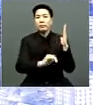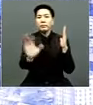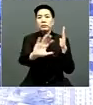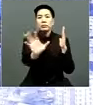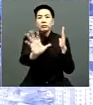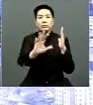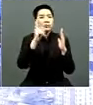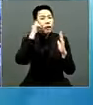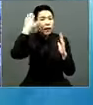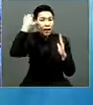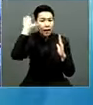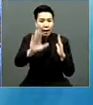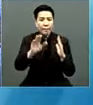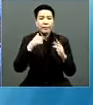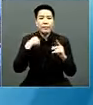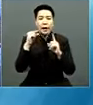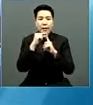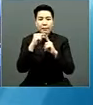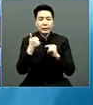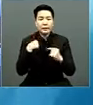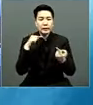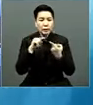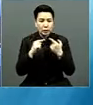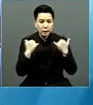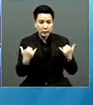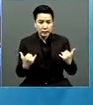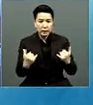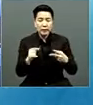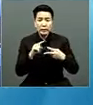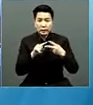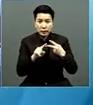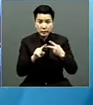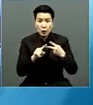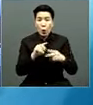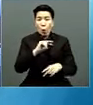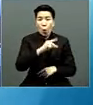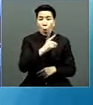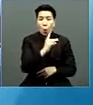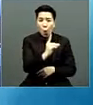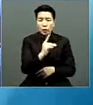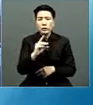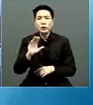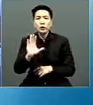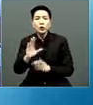ำไมถึงต้องใช้2คำเพราะว่าจะได้เป็นการปฏิ